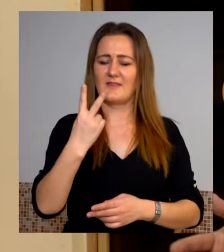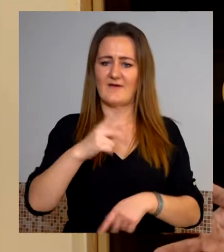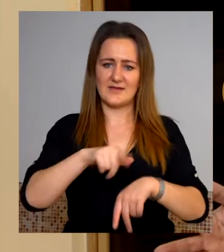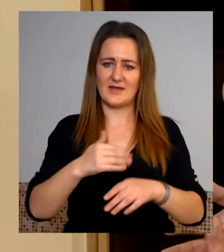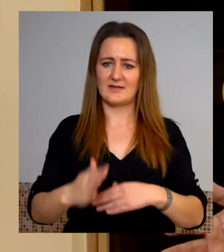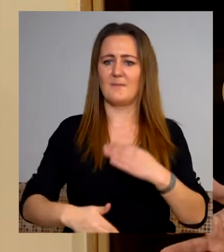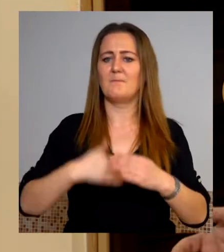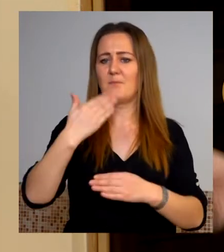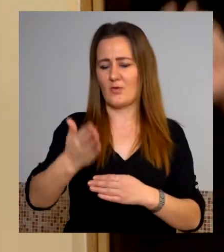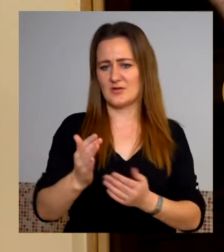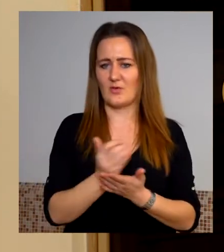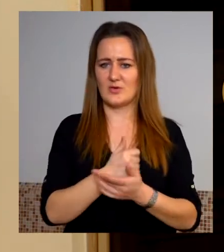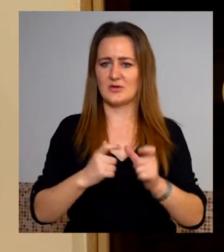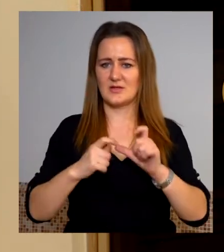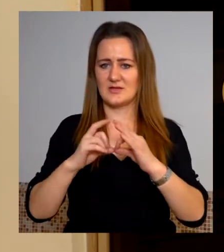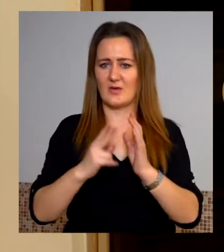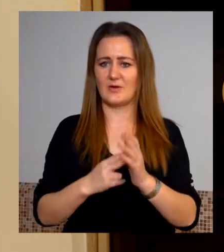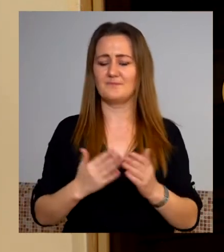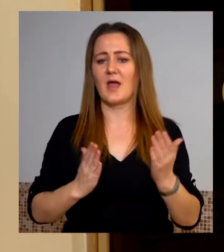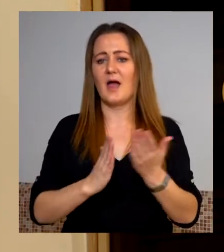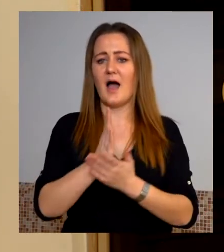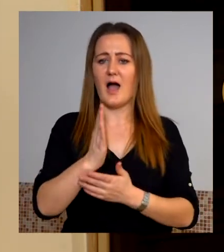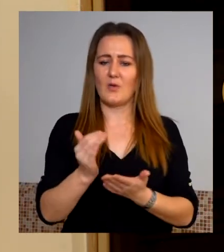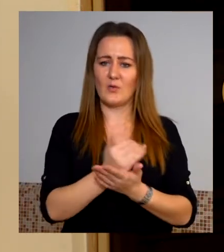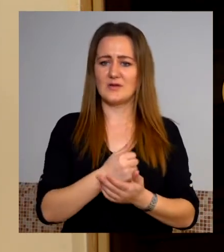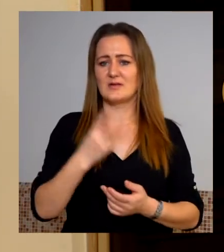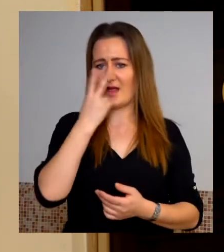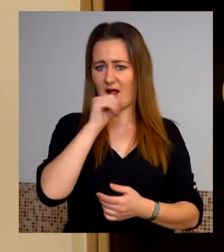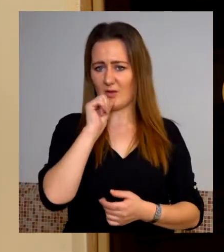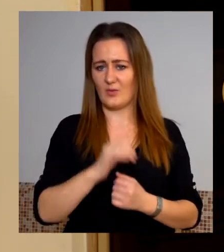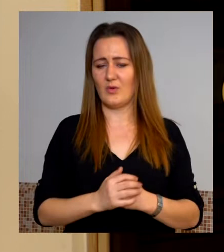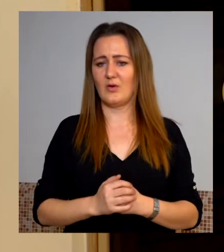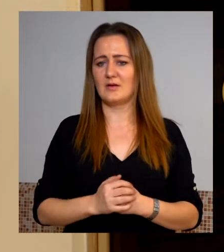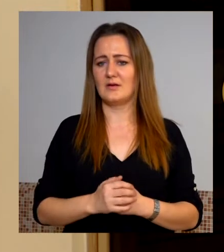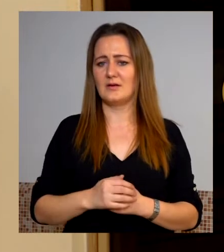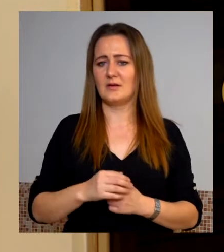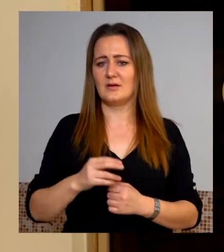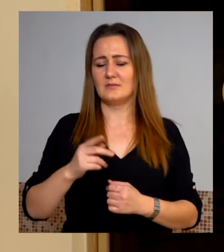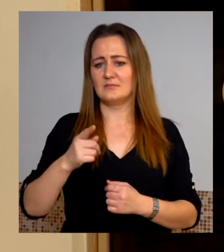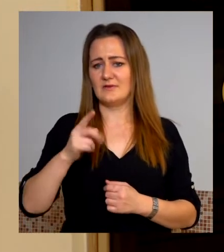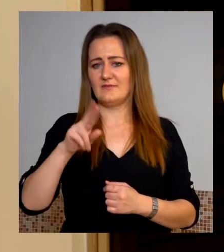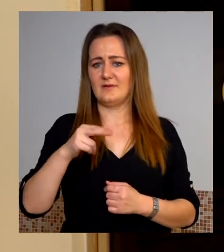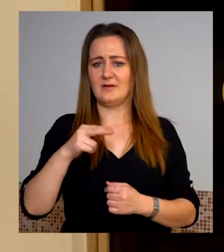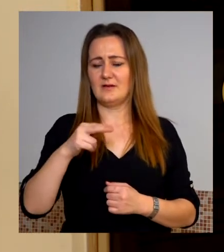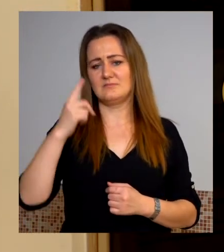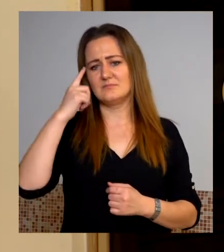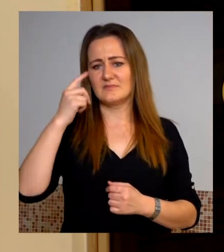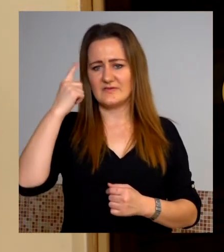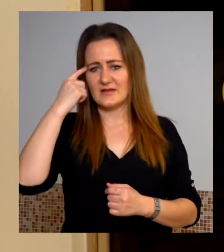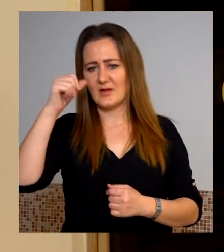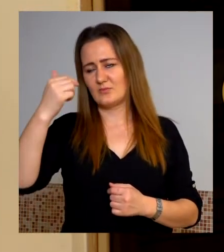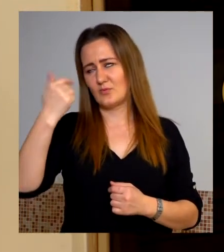nakon korištenja saune. Znači, ako koristite alkohol, morate imati na umu, svi mi imamo u glavi šta nam se dešava na psihičkoj